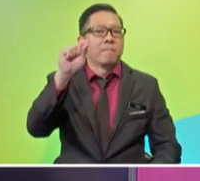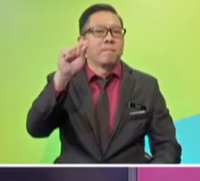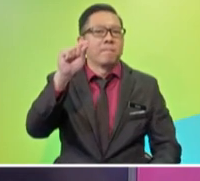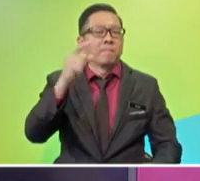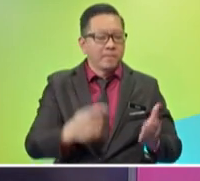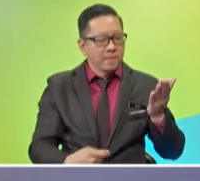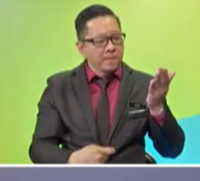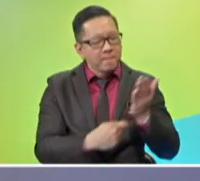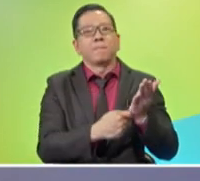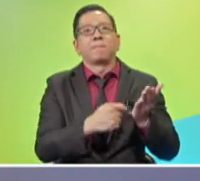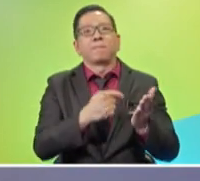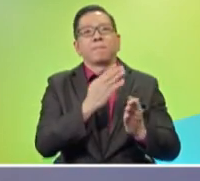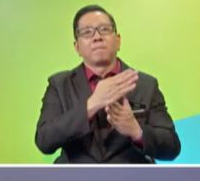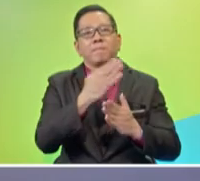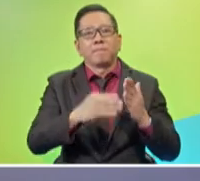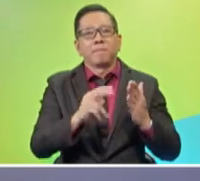bahagian mata.